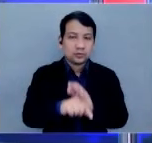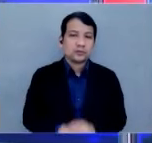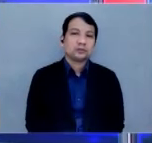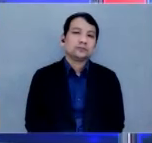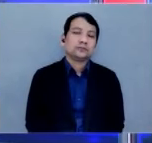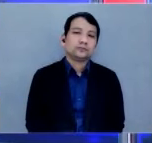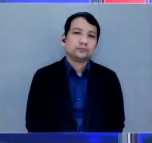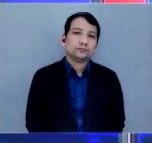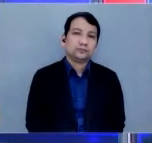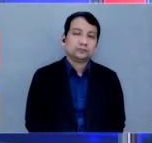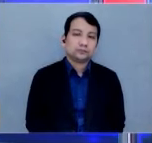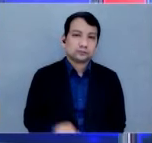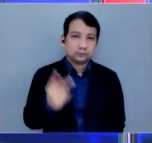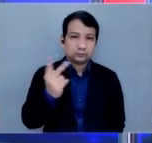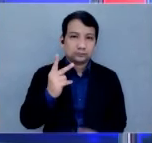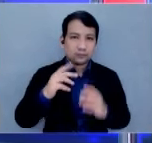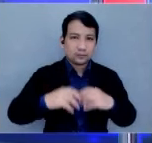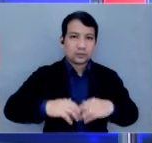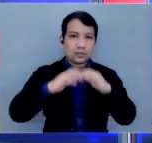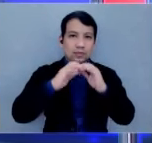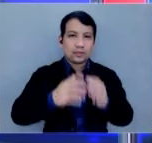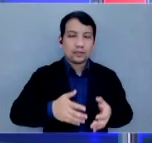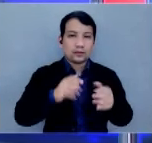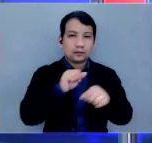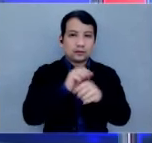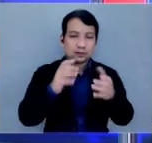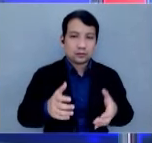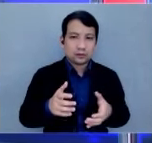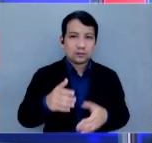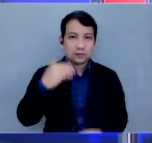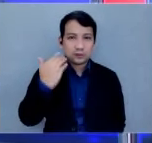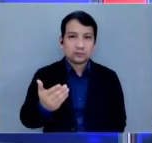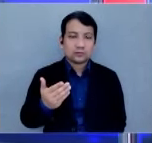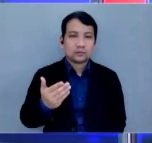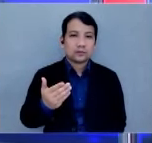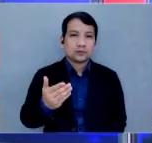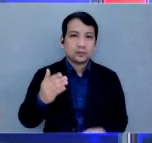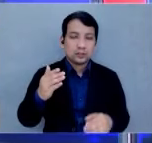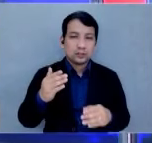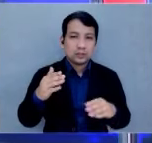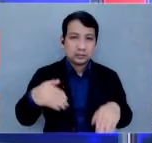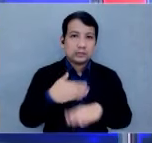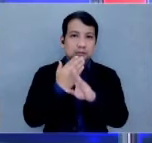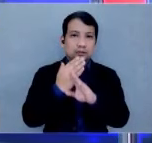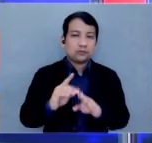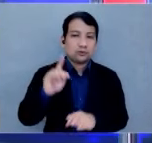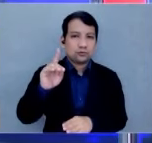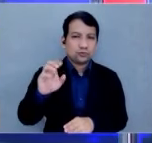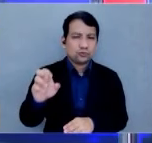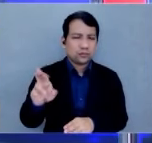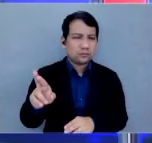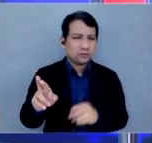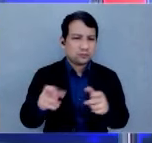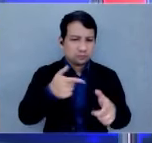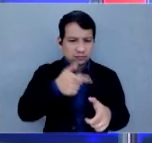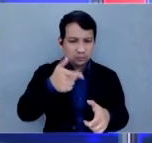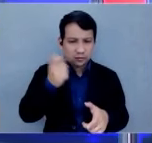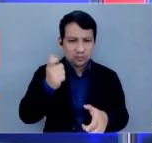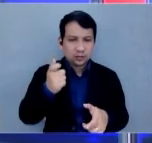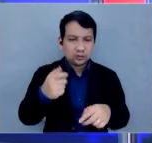Patay ang dalawang construction worker sa Panabo City, Davao del Norte matapos umanong pagbabarilin ng hindi pa nakikilalang riding in